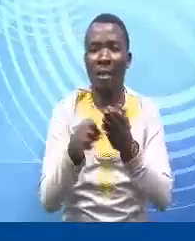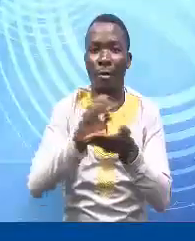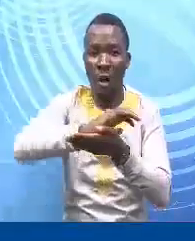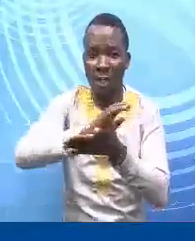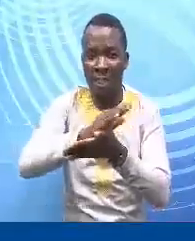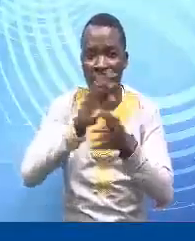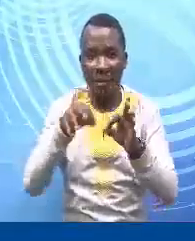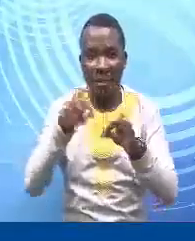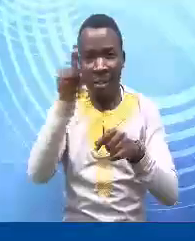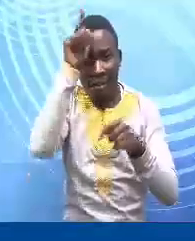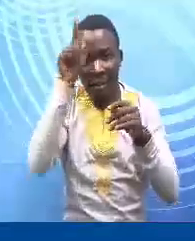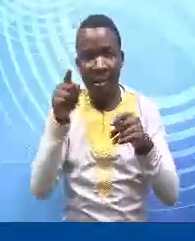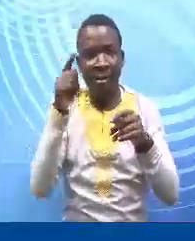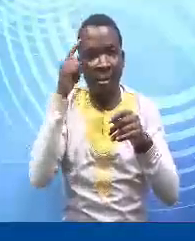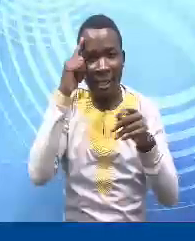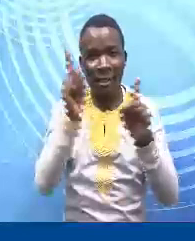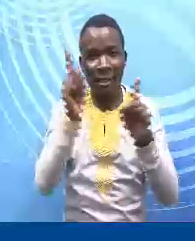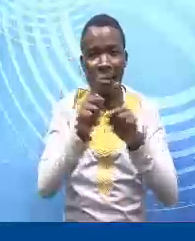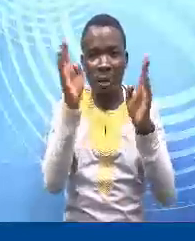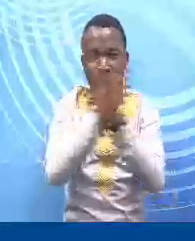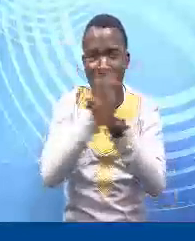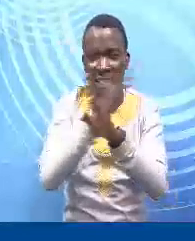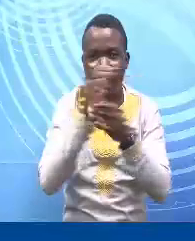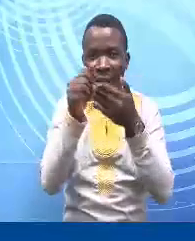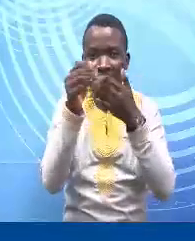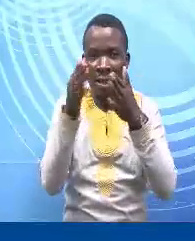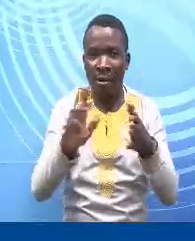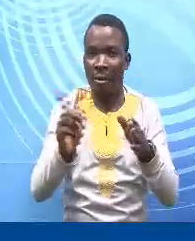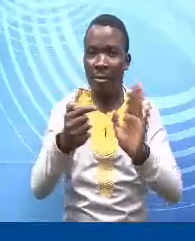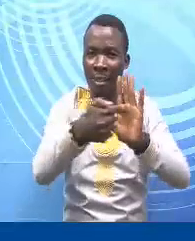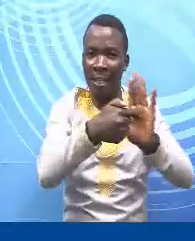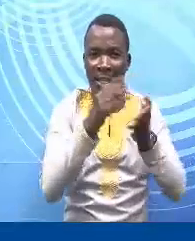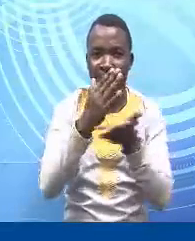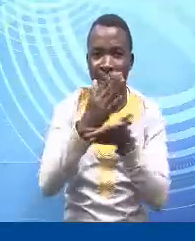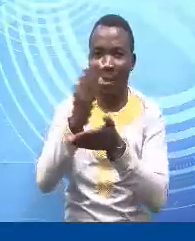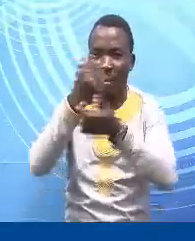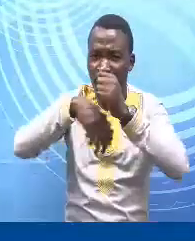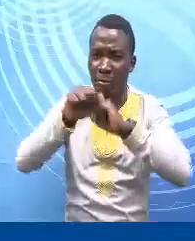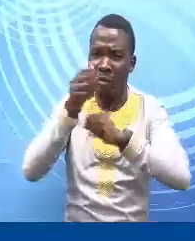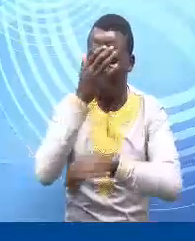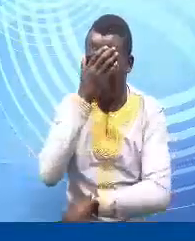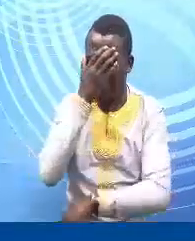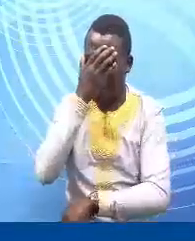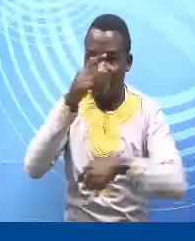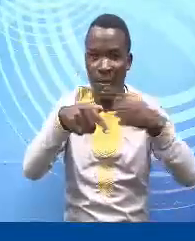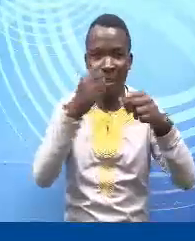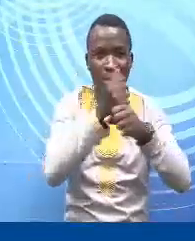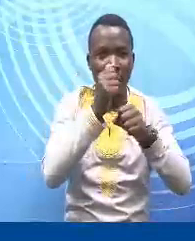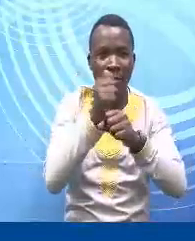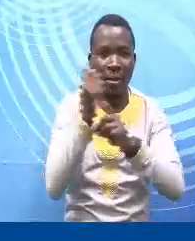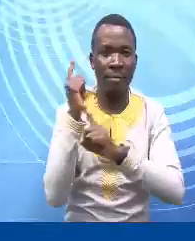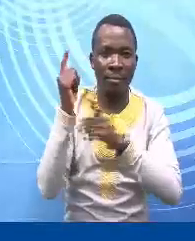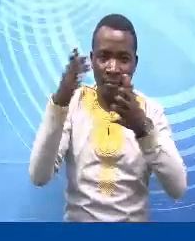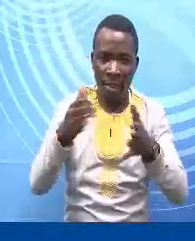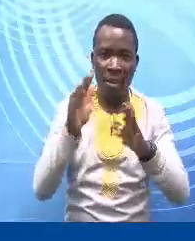abaturage bafata nko gukomeza guhishirana kw'abayobozi no kudashaka kugaragaza ukuri ku bikorwa bigayitse bikomeje gukorwa n'abanyerondo. Ku